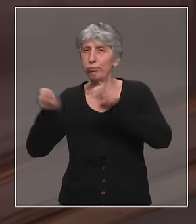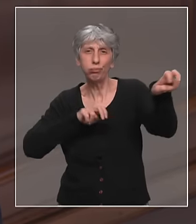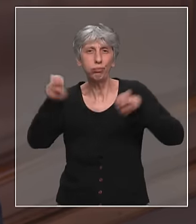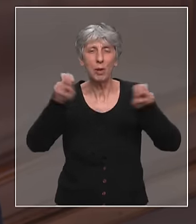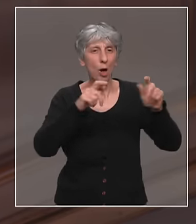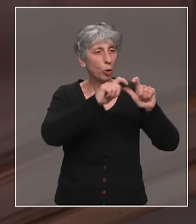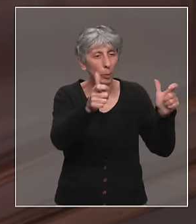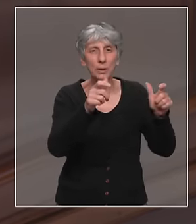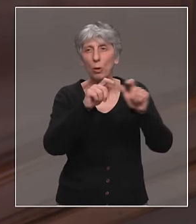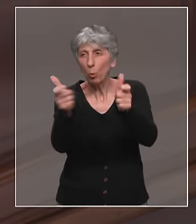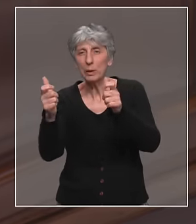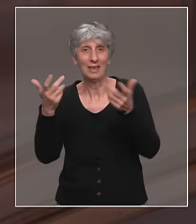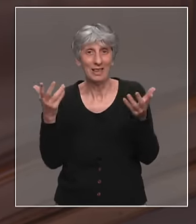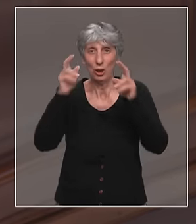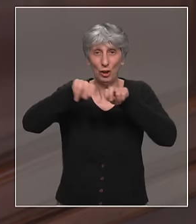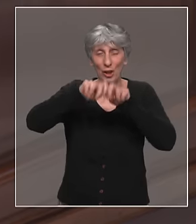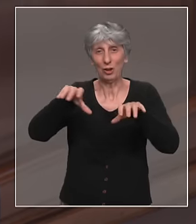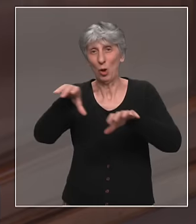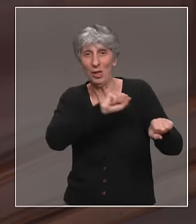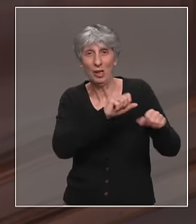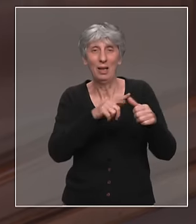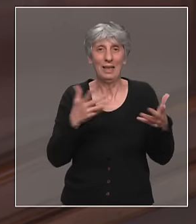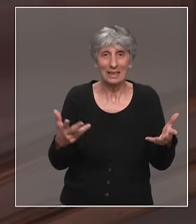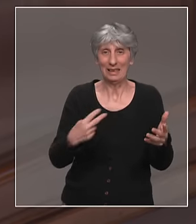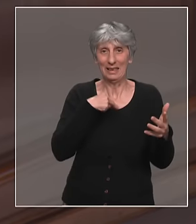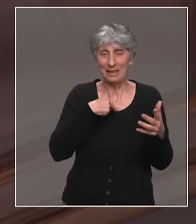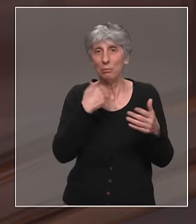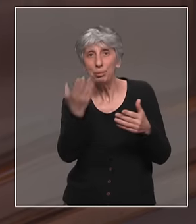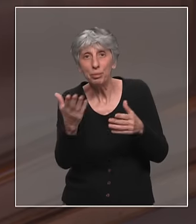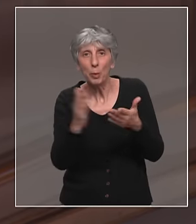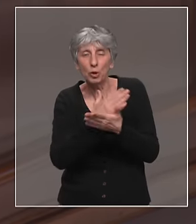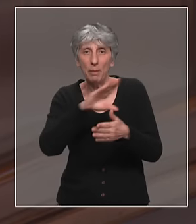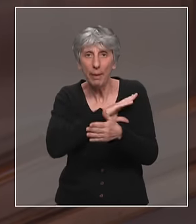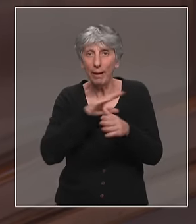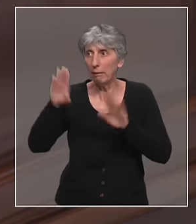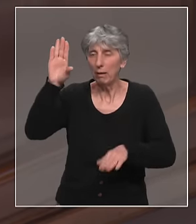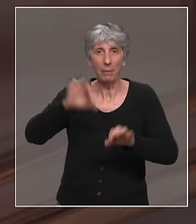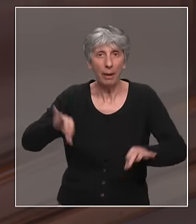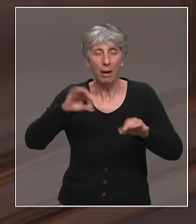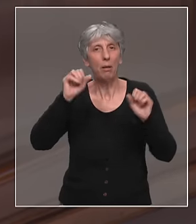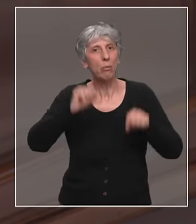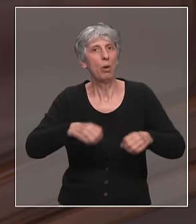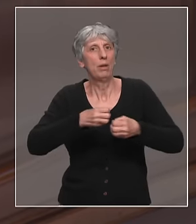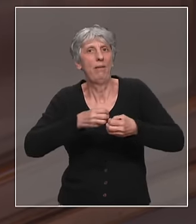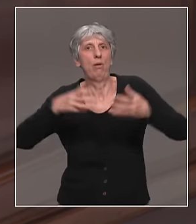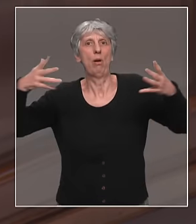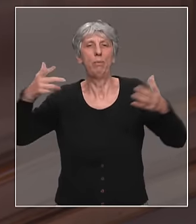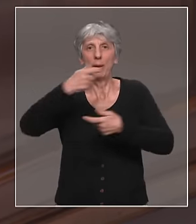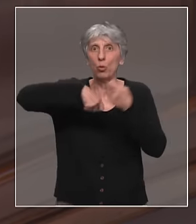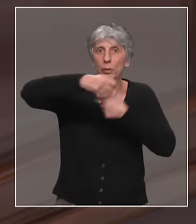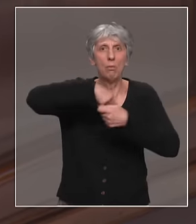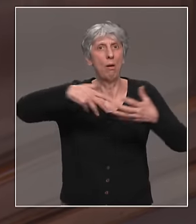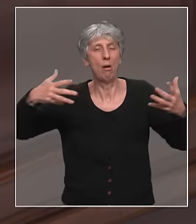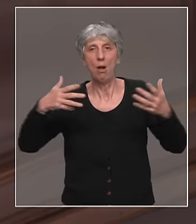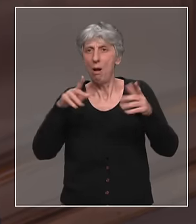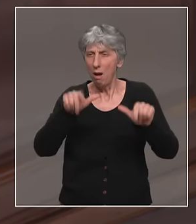des entreprises qui disent qu'elles cherchent à recruter, qu'elles sont freinées dans un certain nombre de projets, qu'elles pourraient s'étendre, qu'elles pourraient se développer économiquement, qu'elles ouvrent